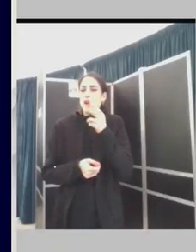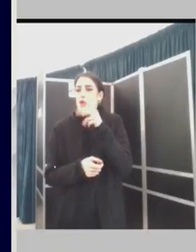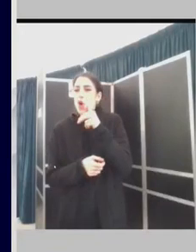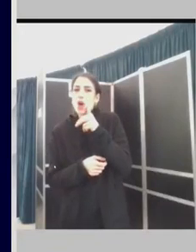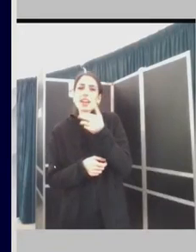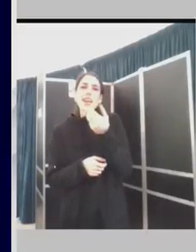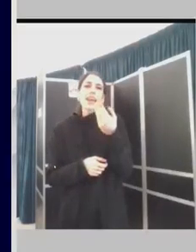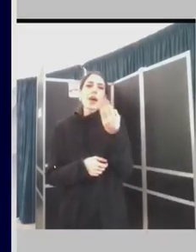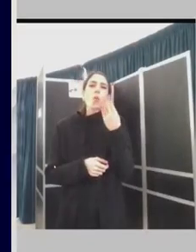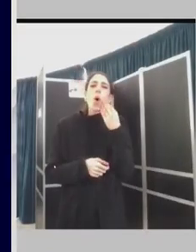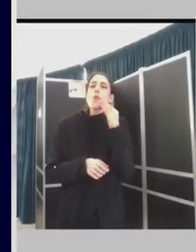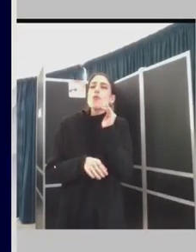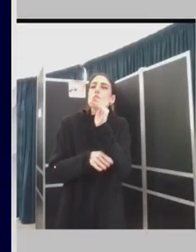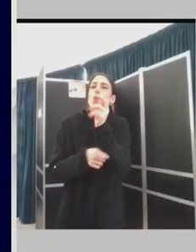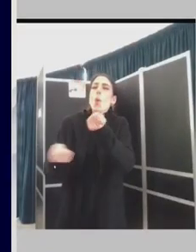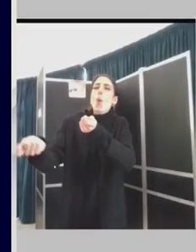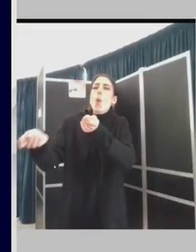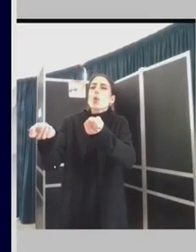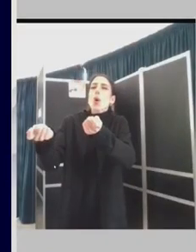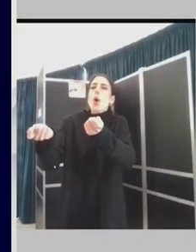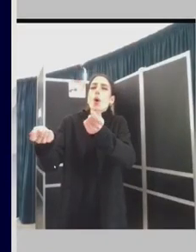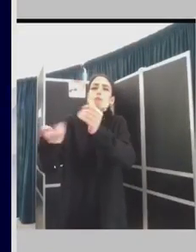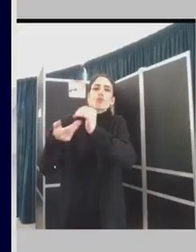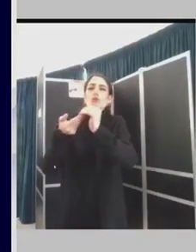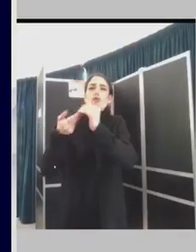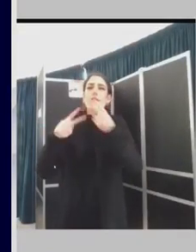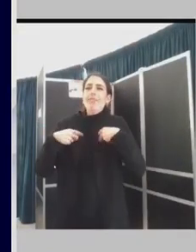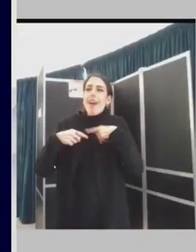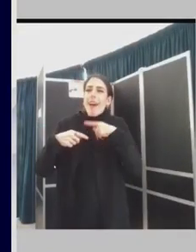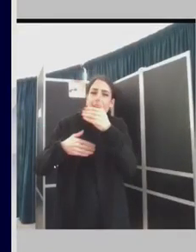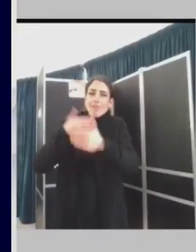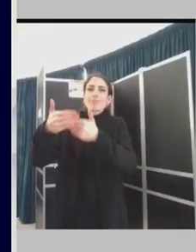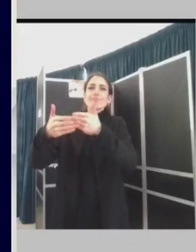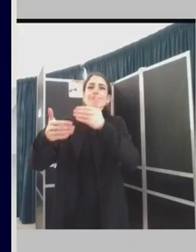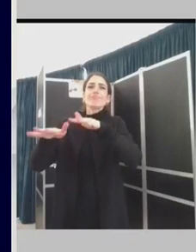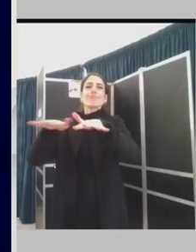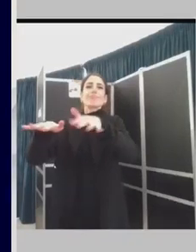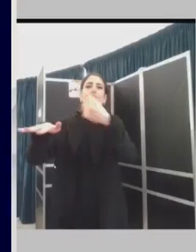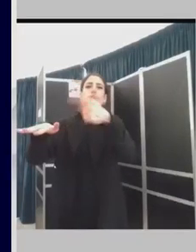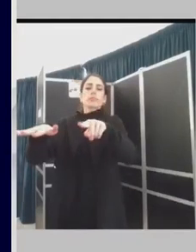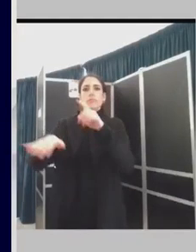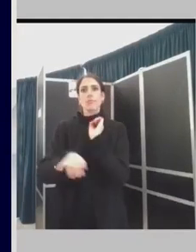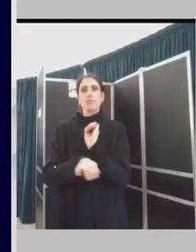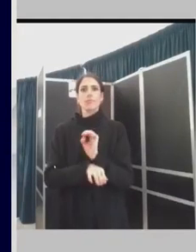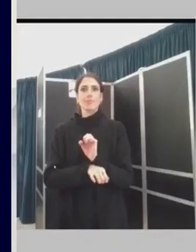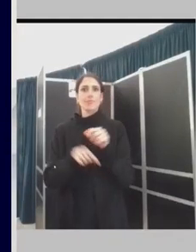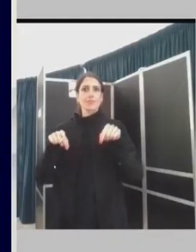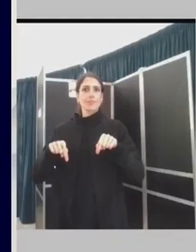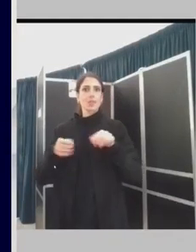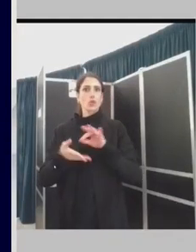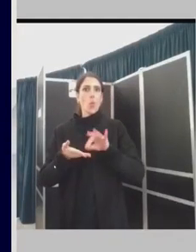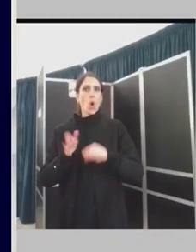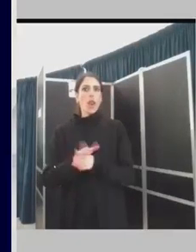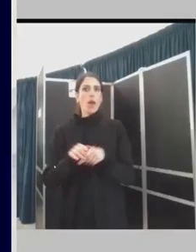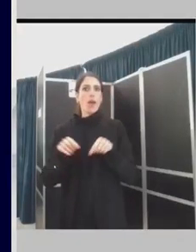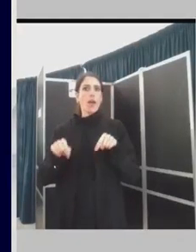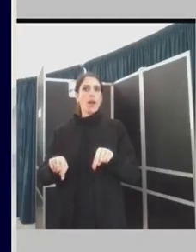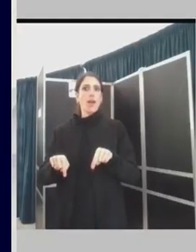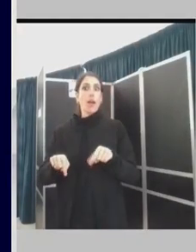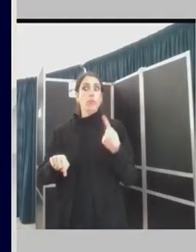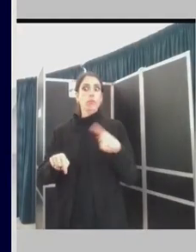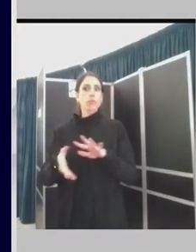domani, ma è anche il luogo appunto dove si indirizza la società. E quindi c'è una responsabilità enorme